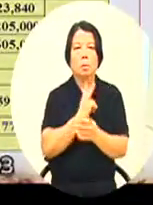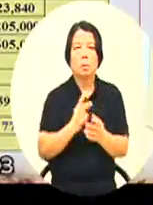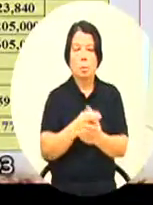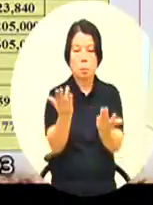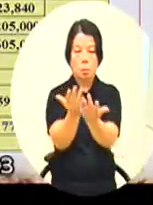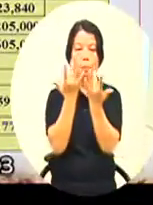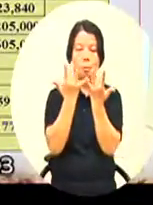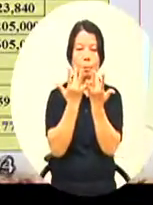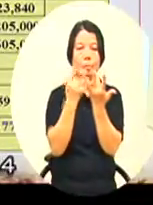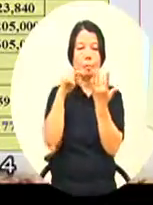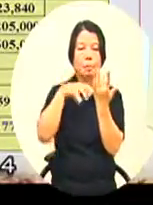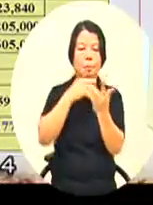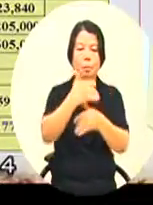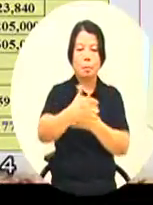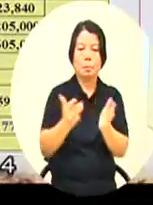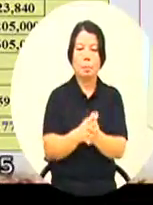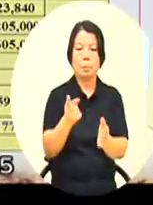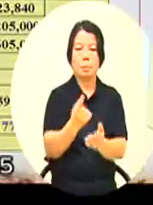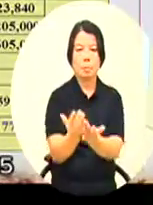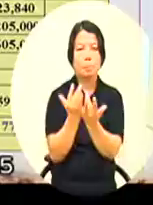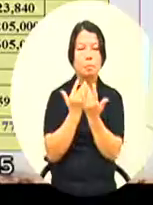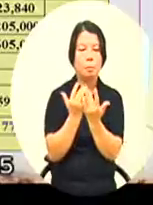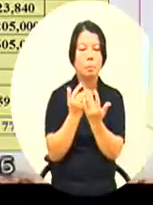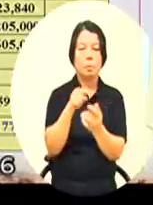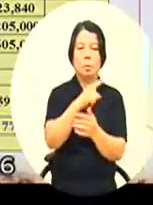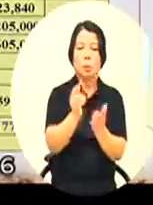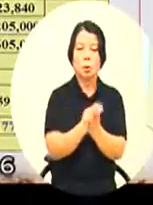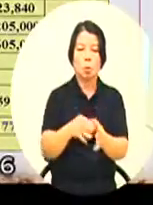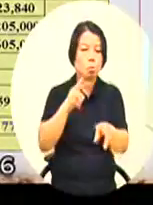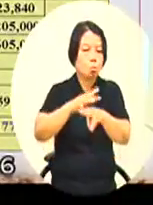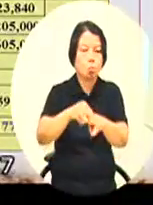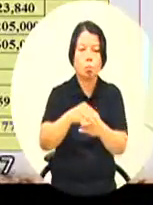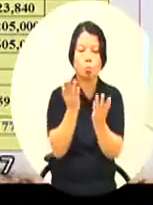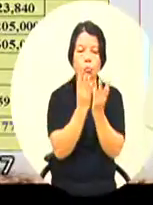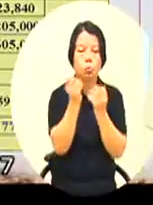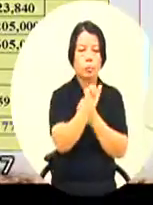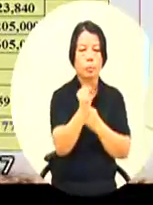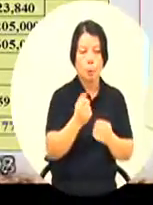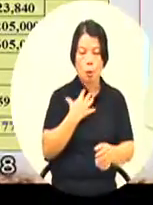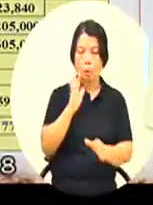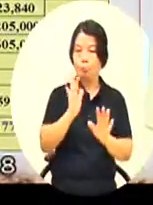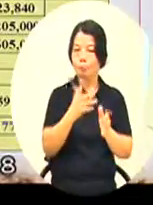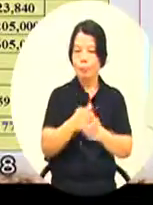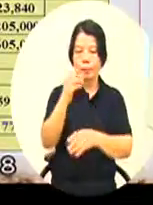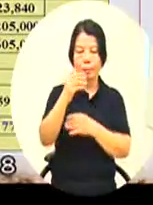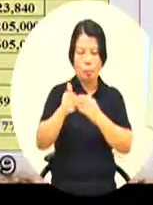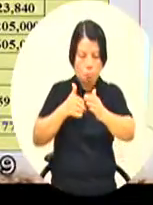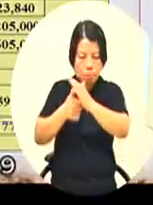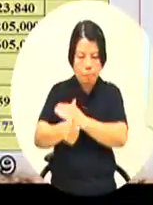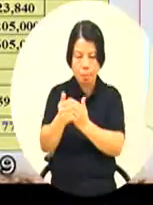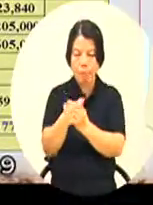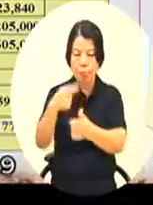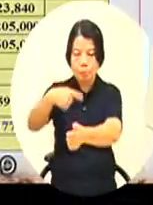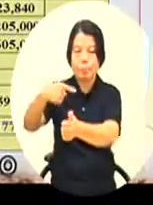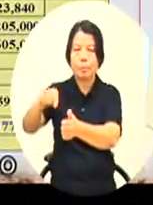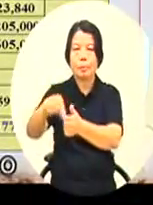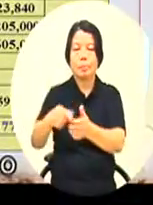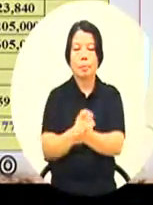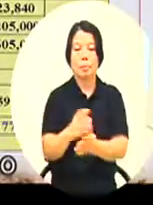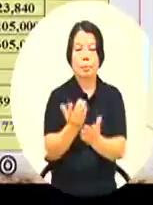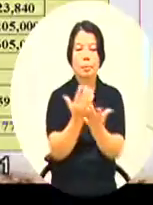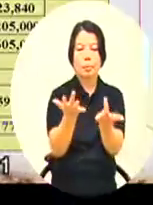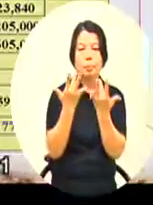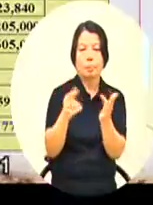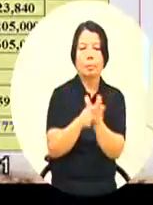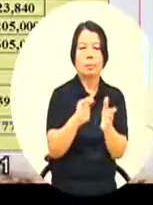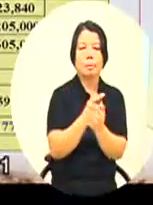的受刑人他没有办法出来念书，可是我们是进去提供这个服务，让他们在服刑的期间可以